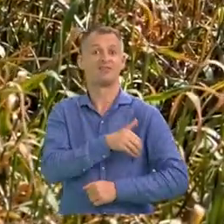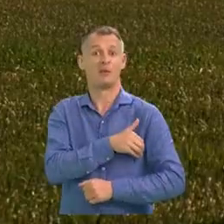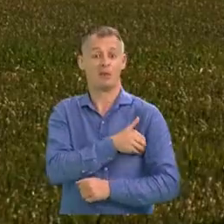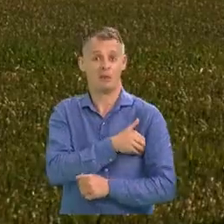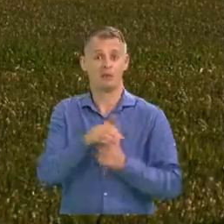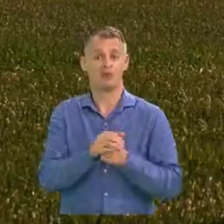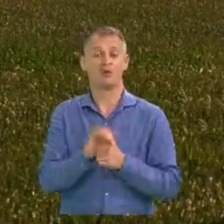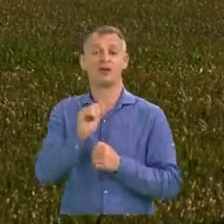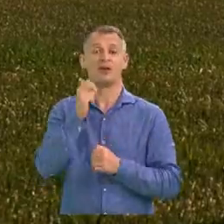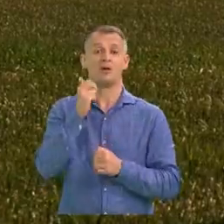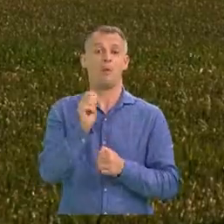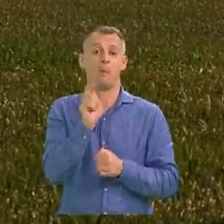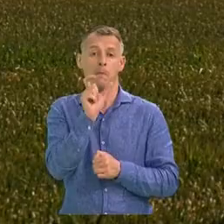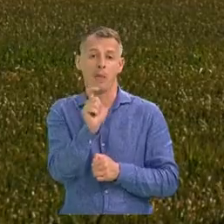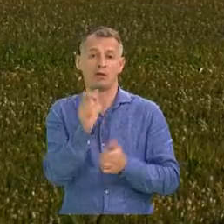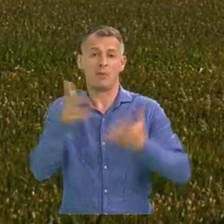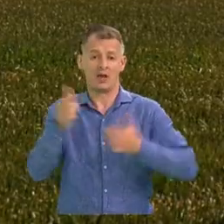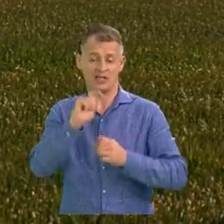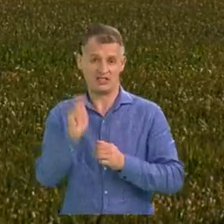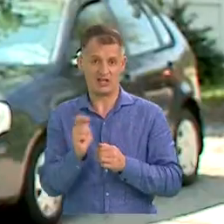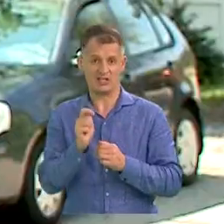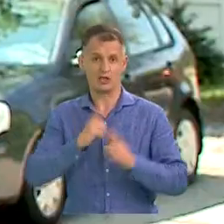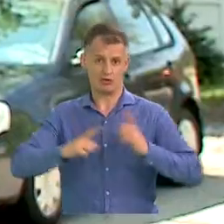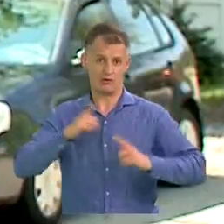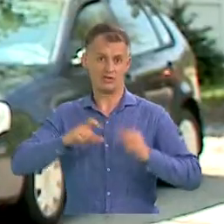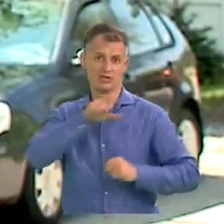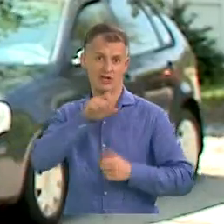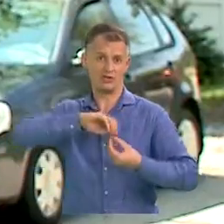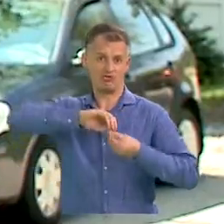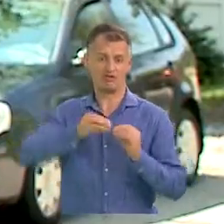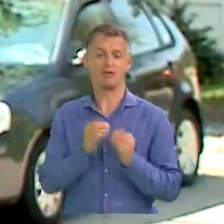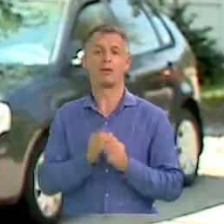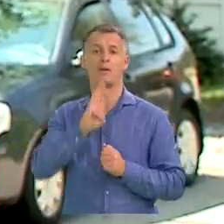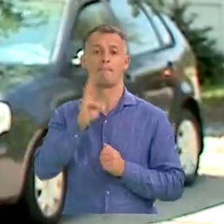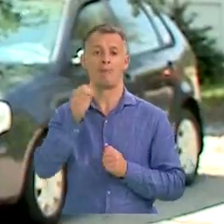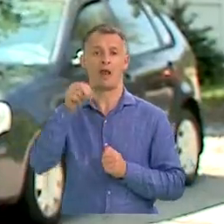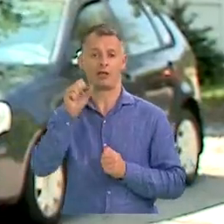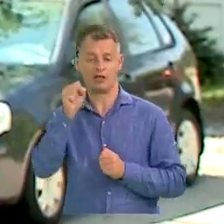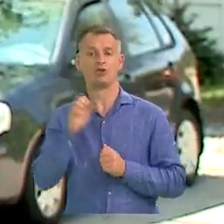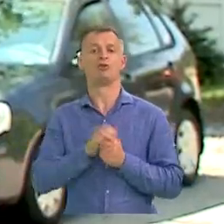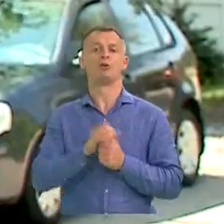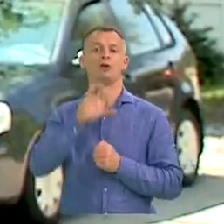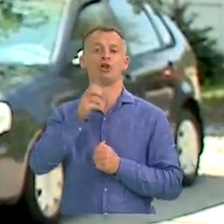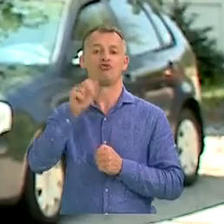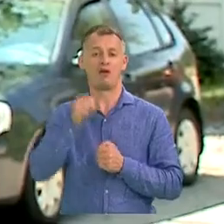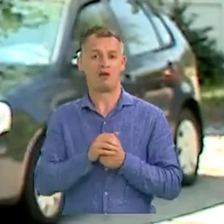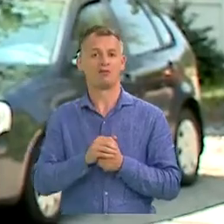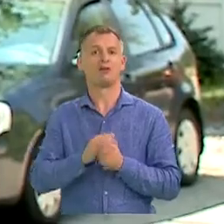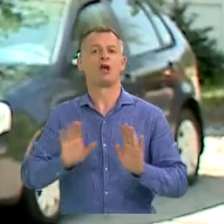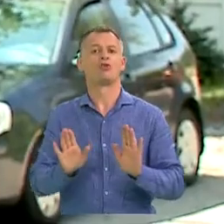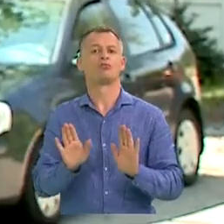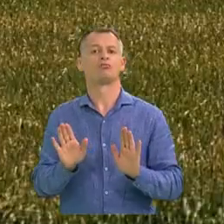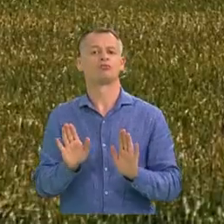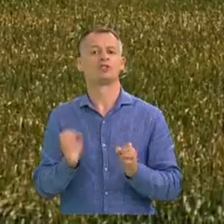din țară este afectată de secetă. Banat, Crișana și Transilvania sunt zone care sunt afectate de secetă încă de la sfârșitul